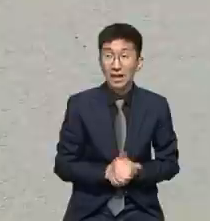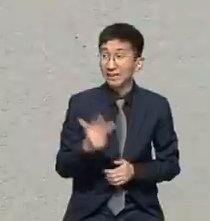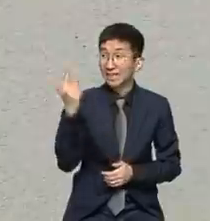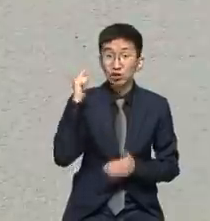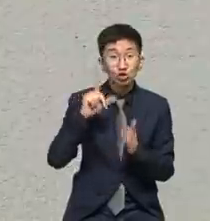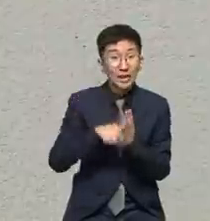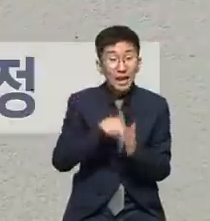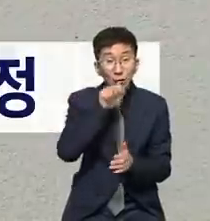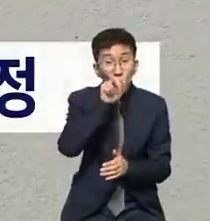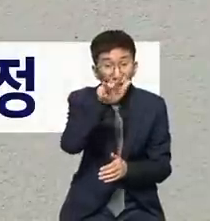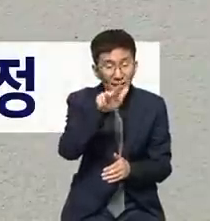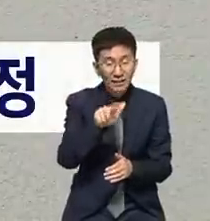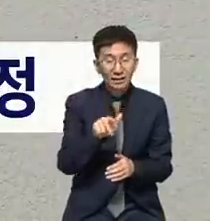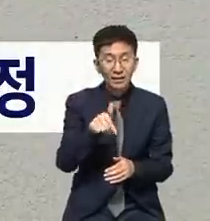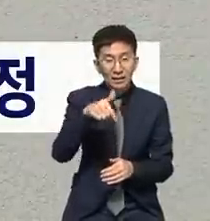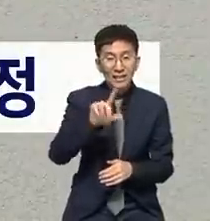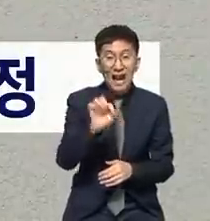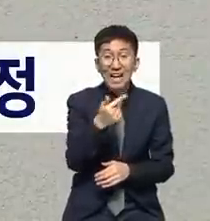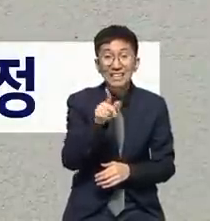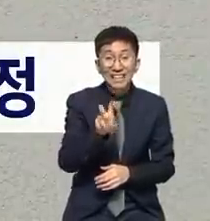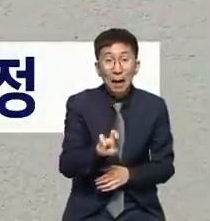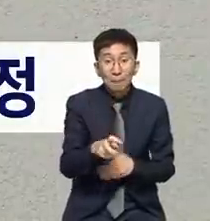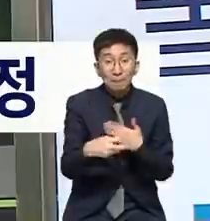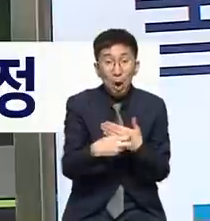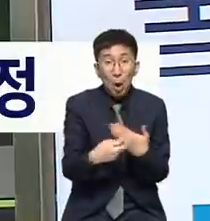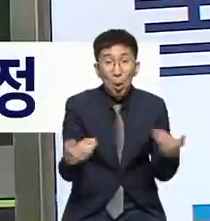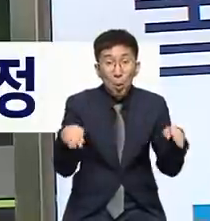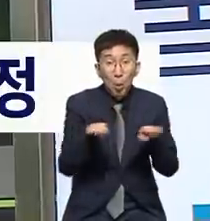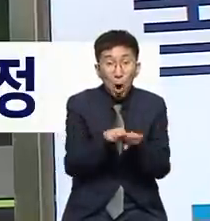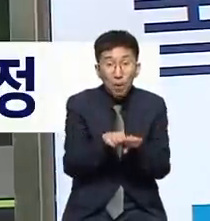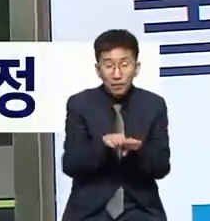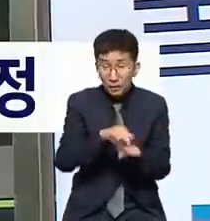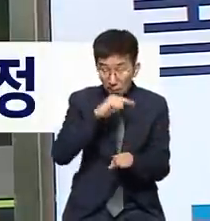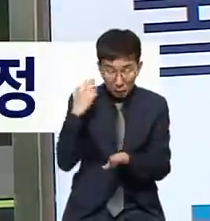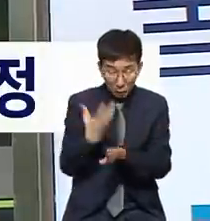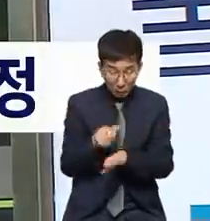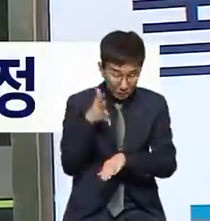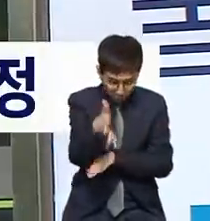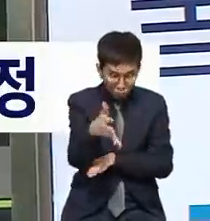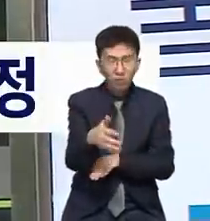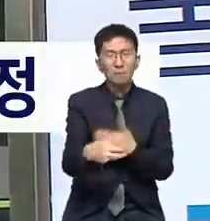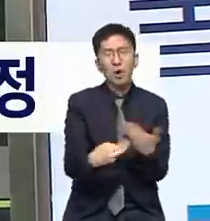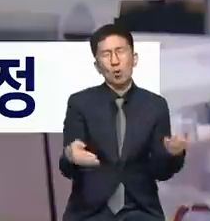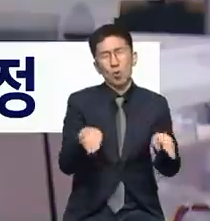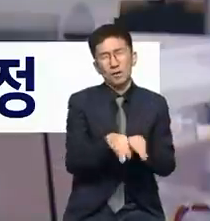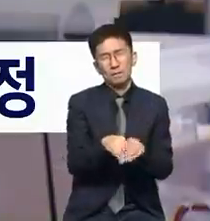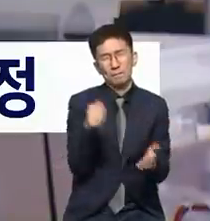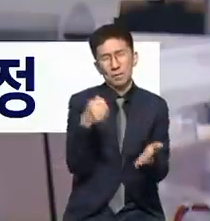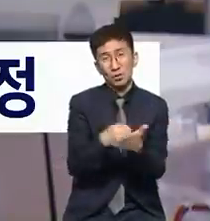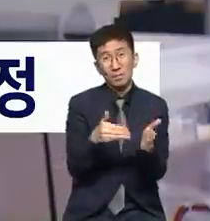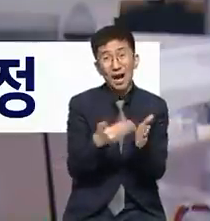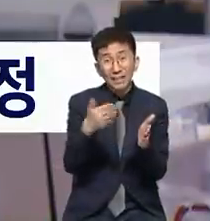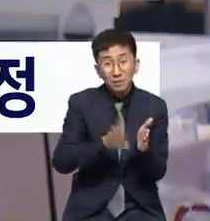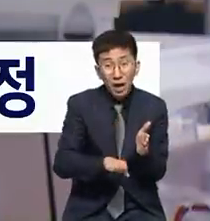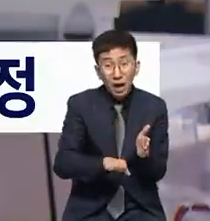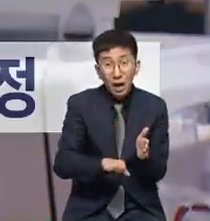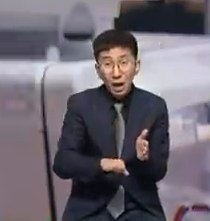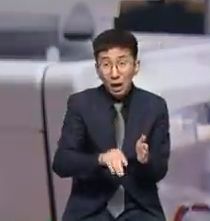용인 강남병원 등을 투석 특화 코로나 병원으로 지정했지만 투석 환자의 감염 속도가 너무